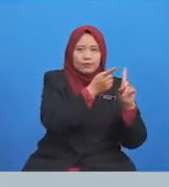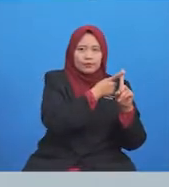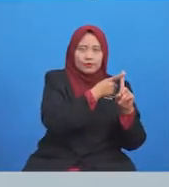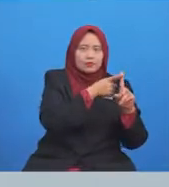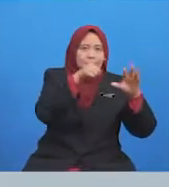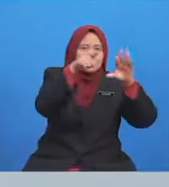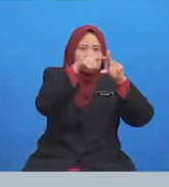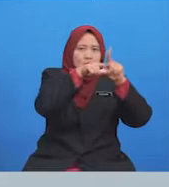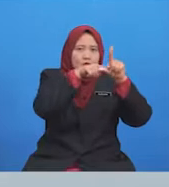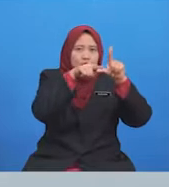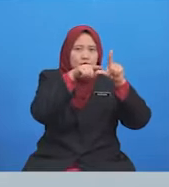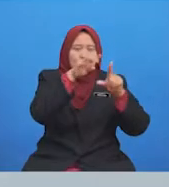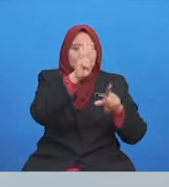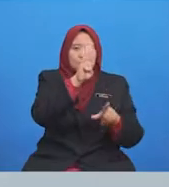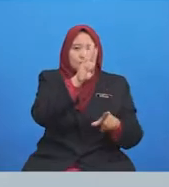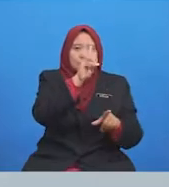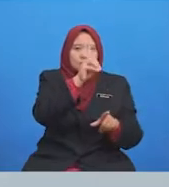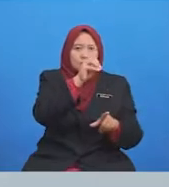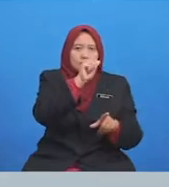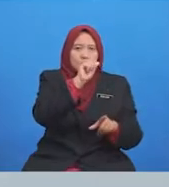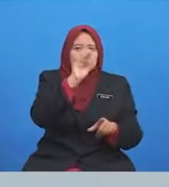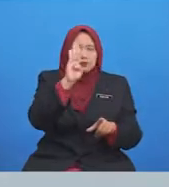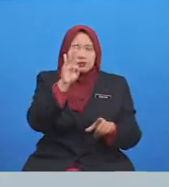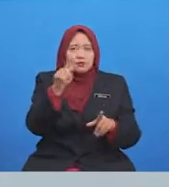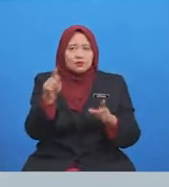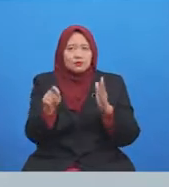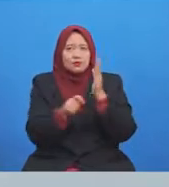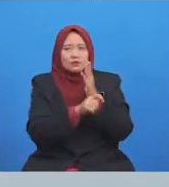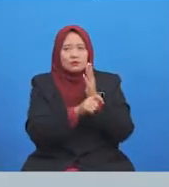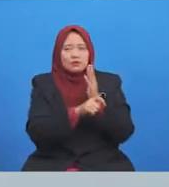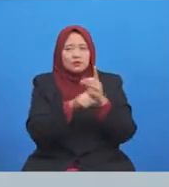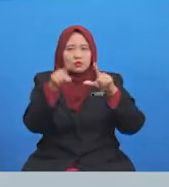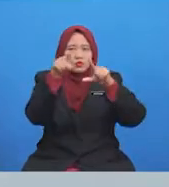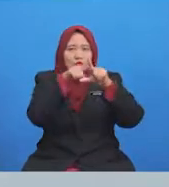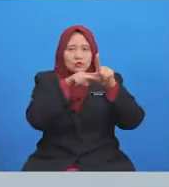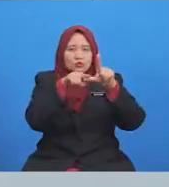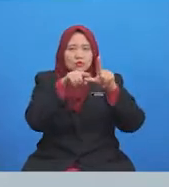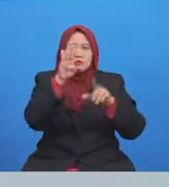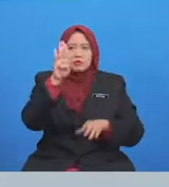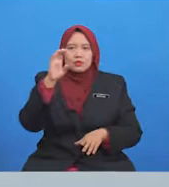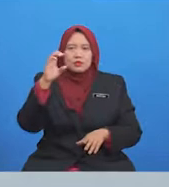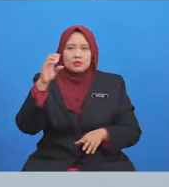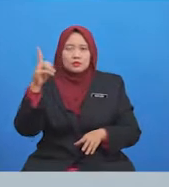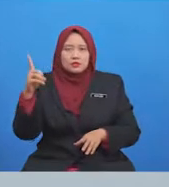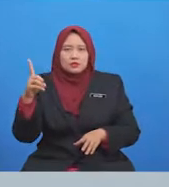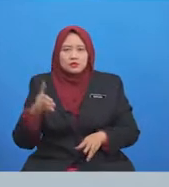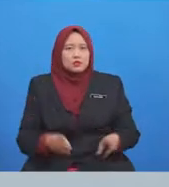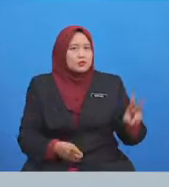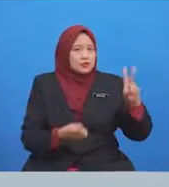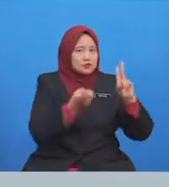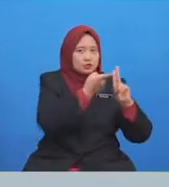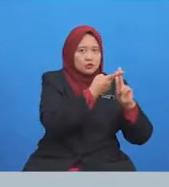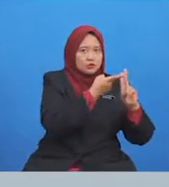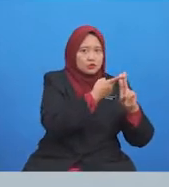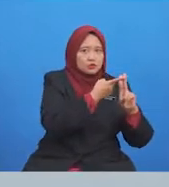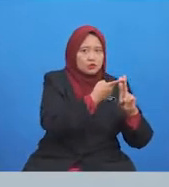sudut BCD, manakala pasangan sudut pedalaman yang kedua ialah sudut ABC